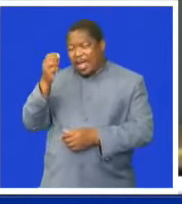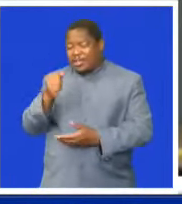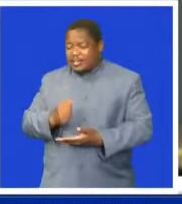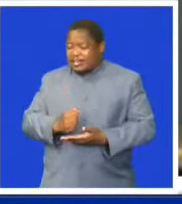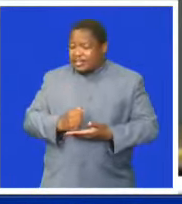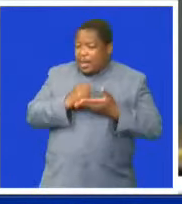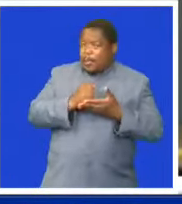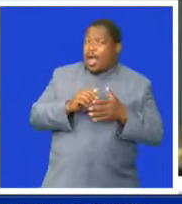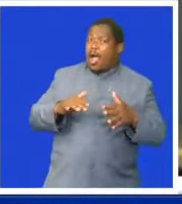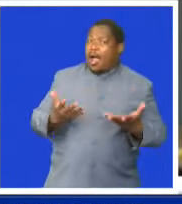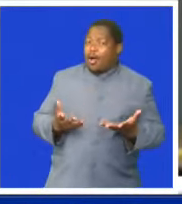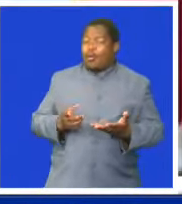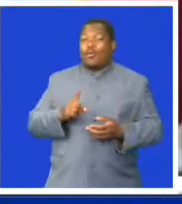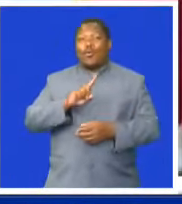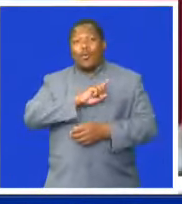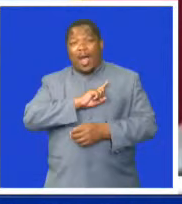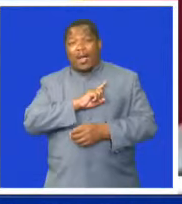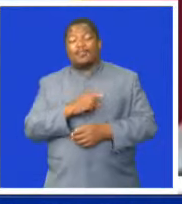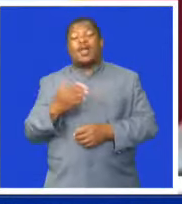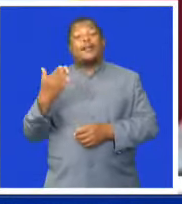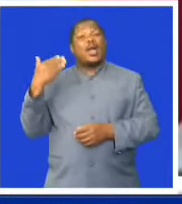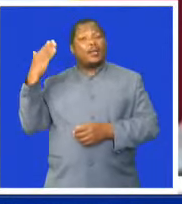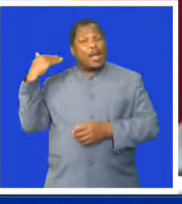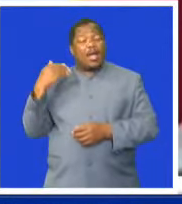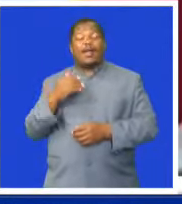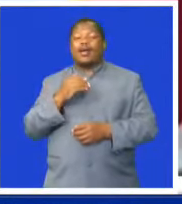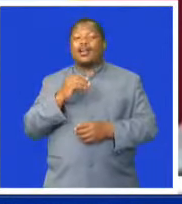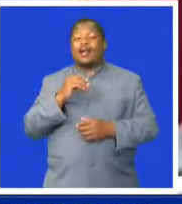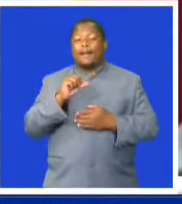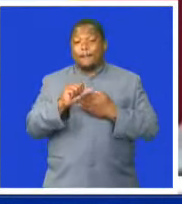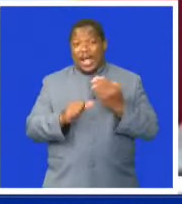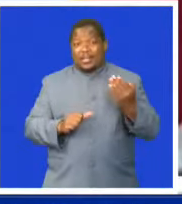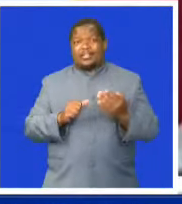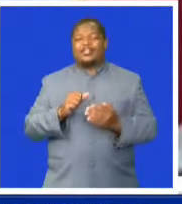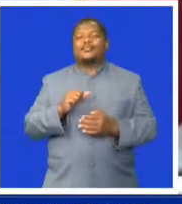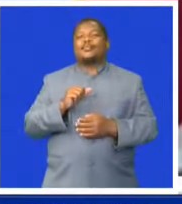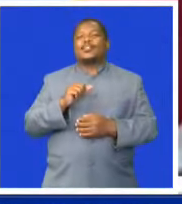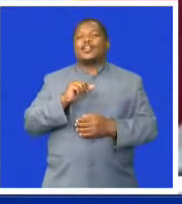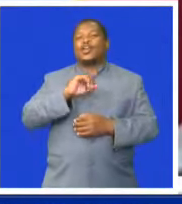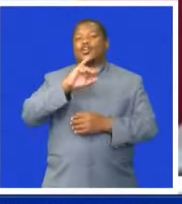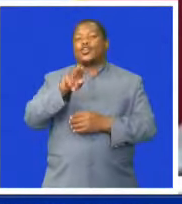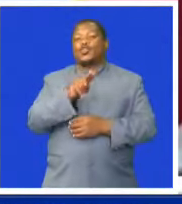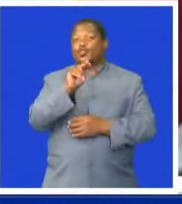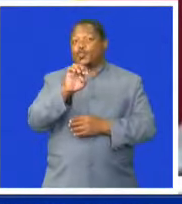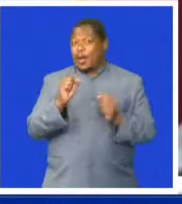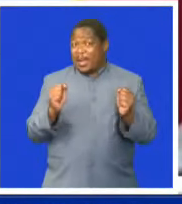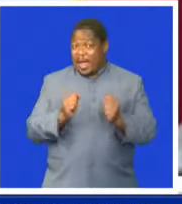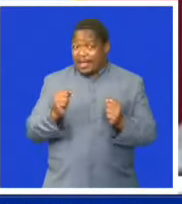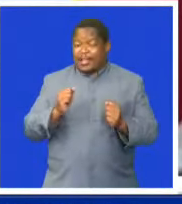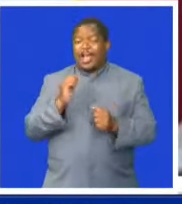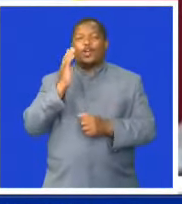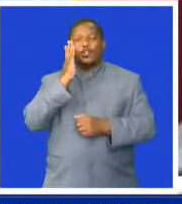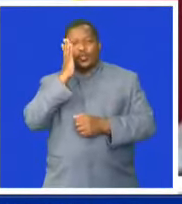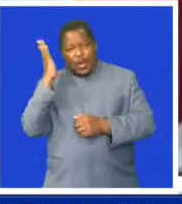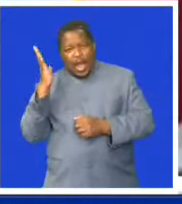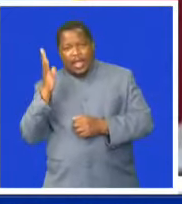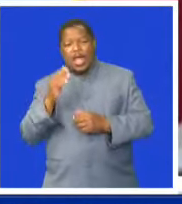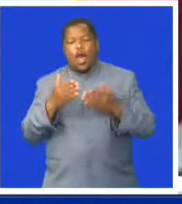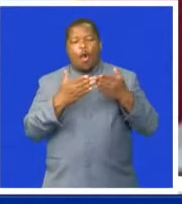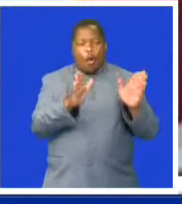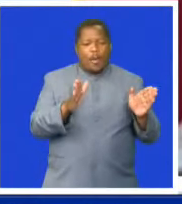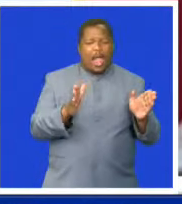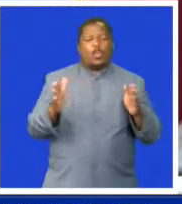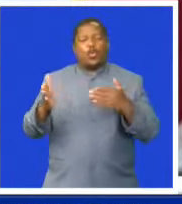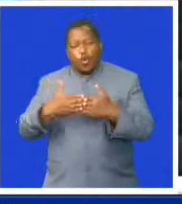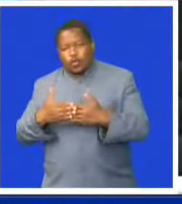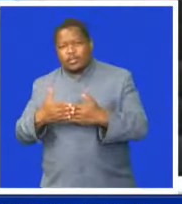akunosenda yini na kulokwendeka nga June July. Umphathi wedolobha esteki uvetile ukuthi kuyinfokoto kubona lo mhlangano njengoba kusho kona